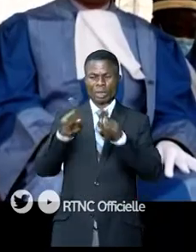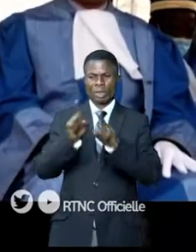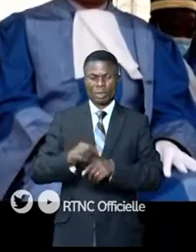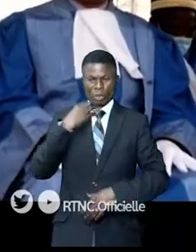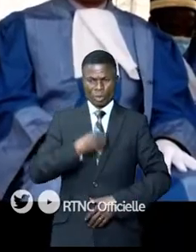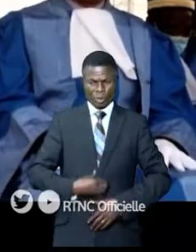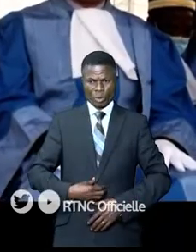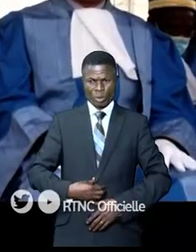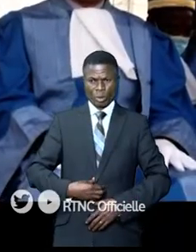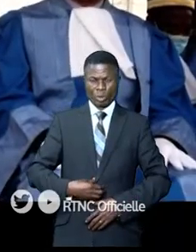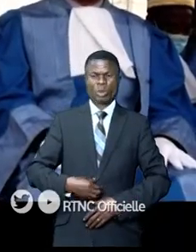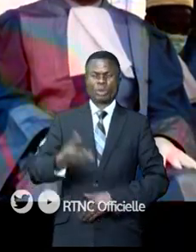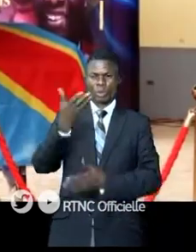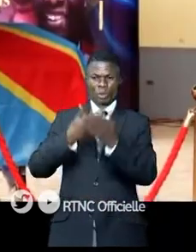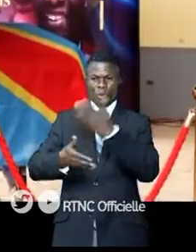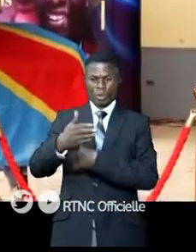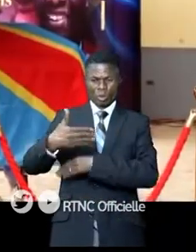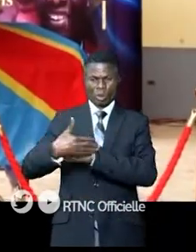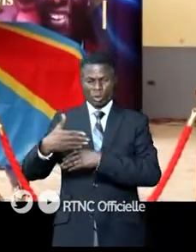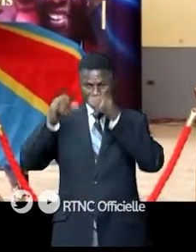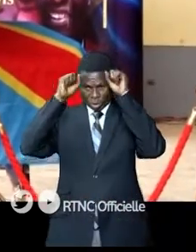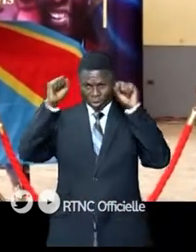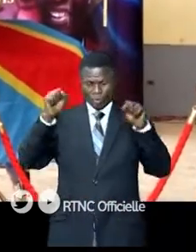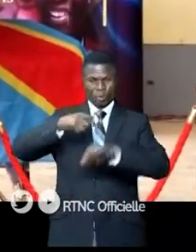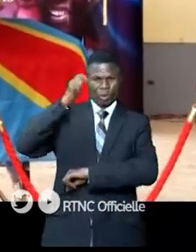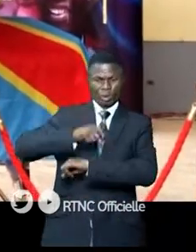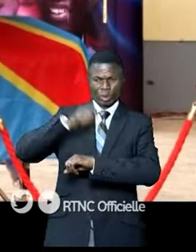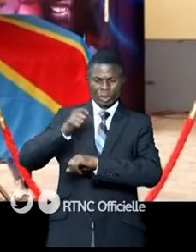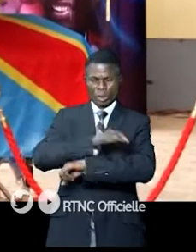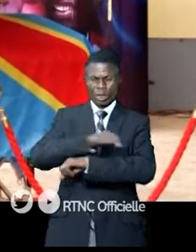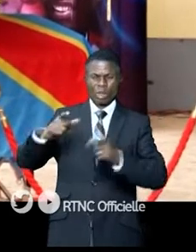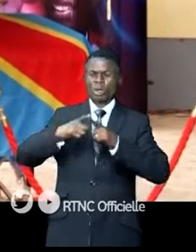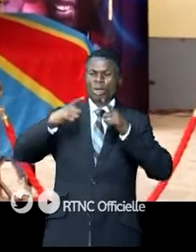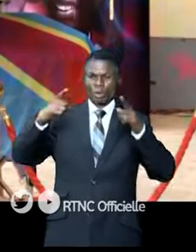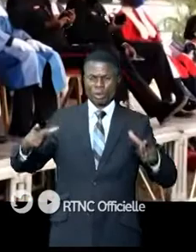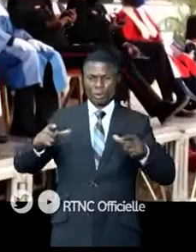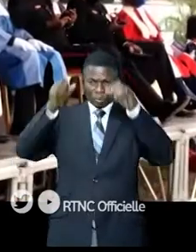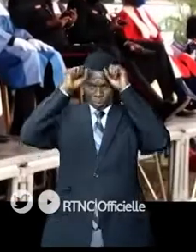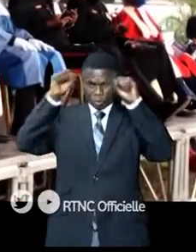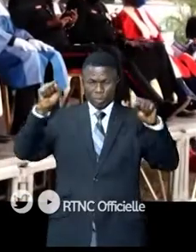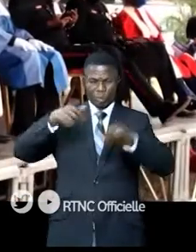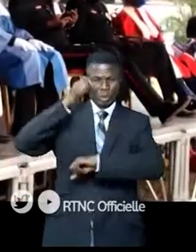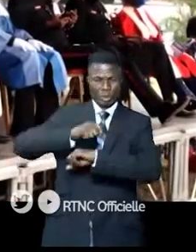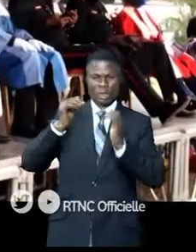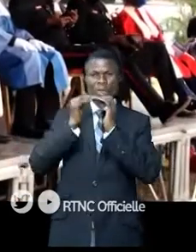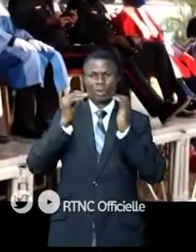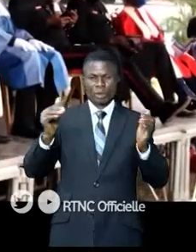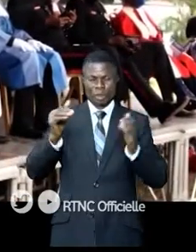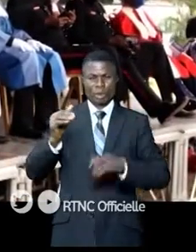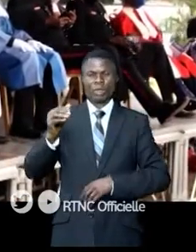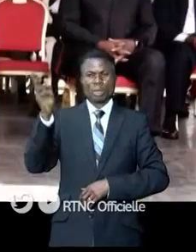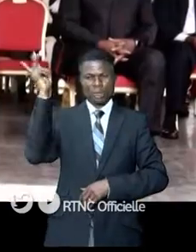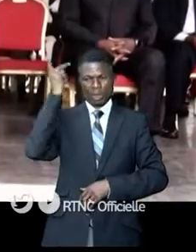magistrat substitut du procureur de la République, juge de grande instance, président du tribunal de paix de